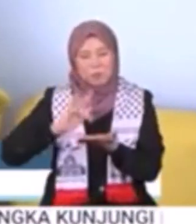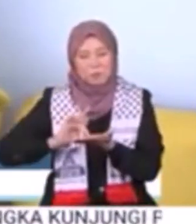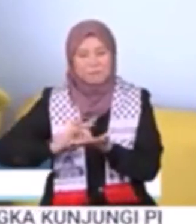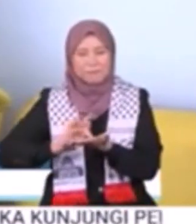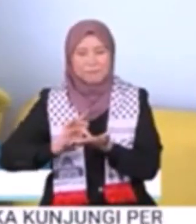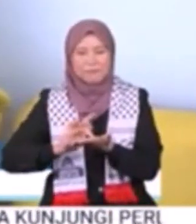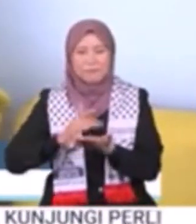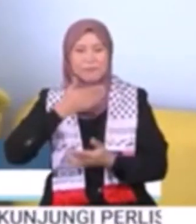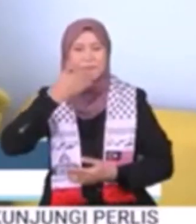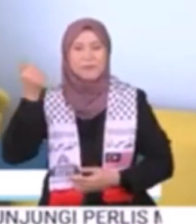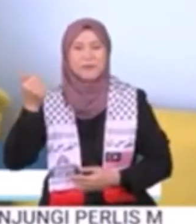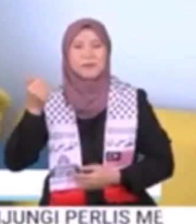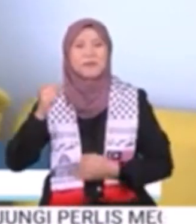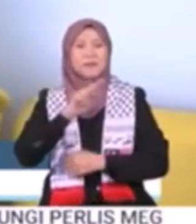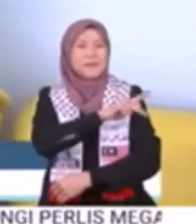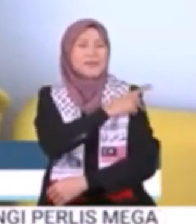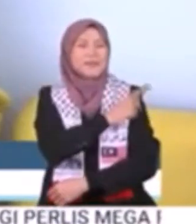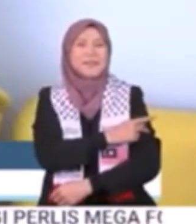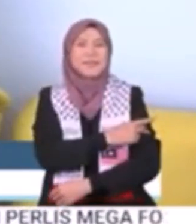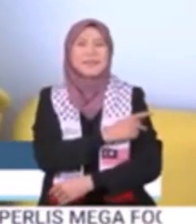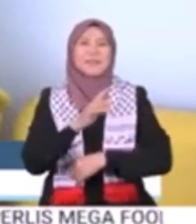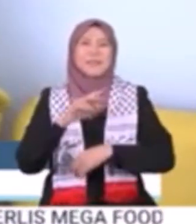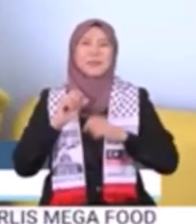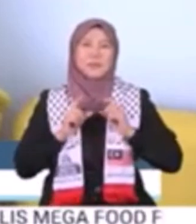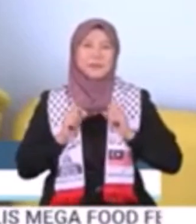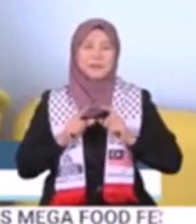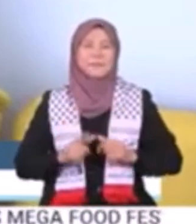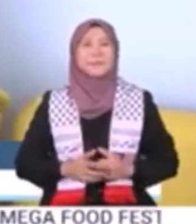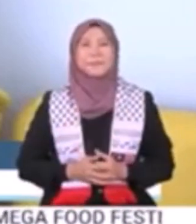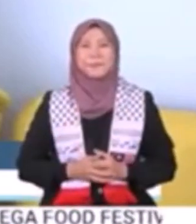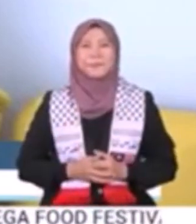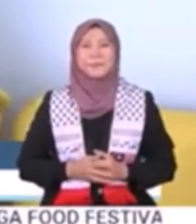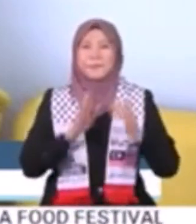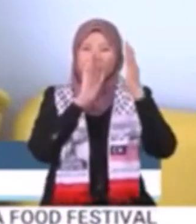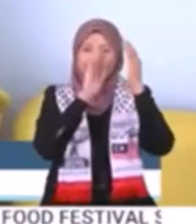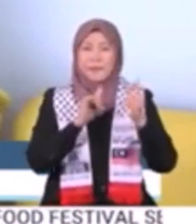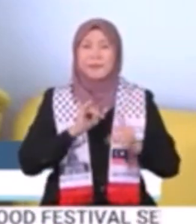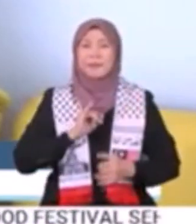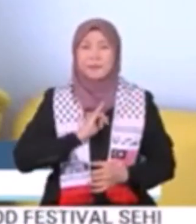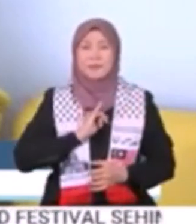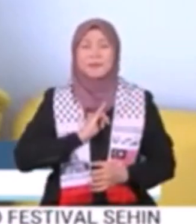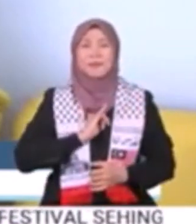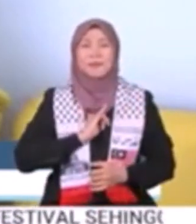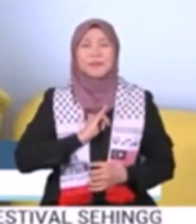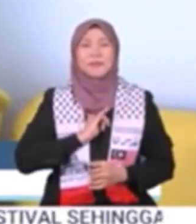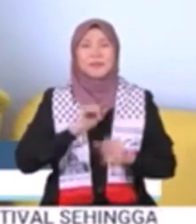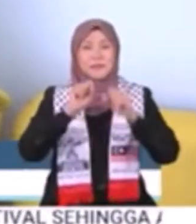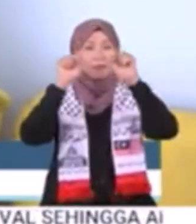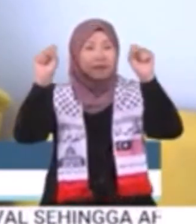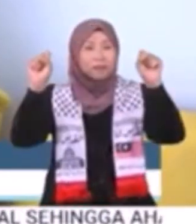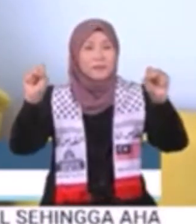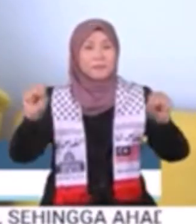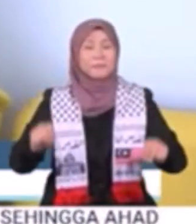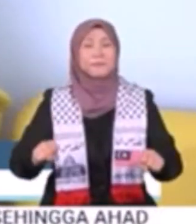yang terbaik di klinik-klinik swasta dan sebagainya. Okey, jadi harapan saya agar